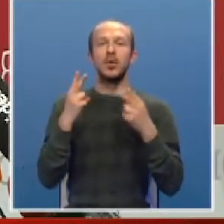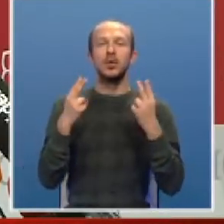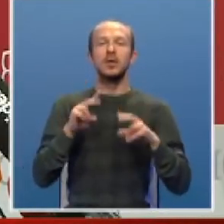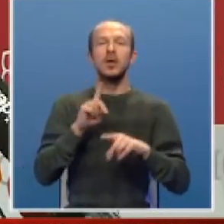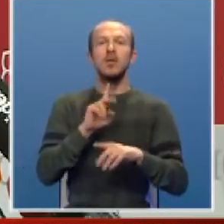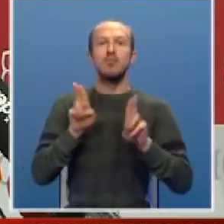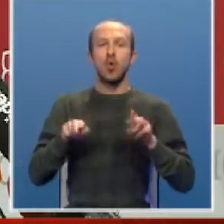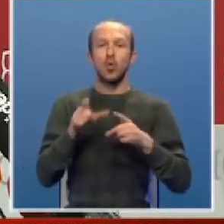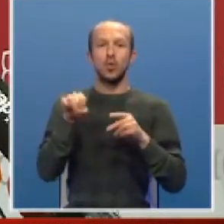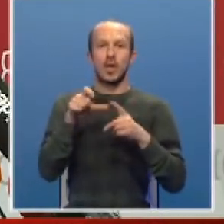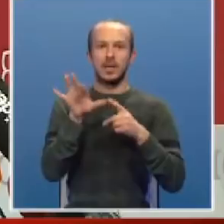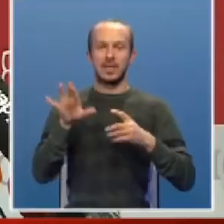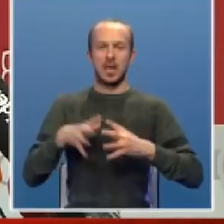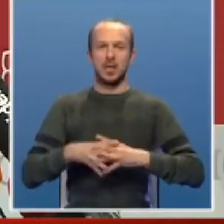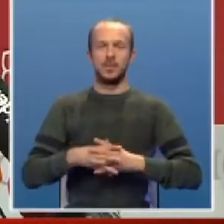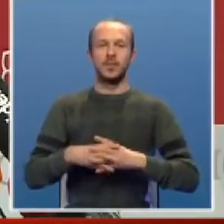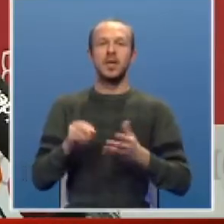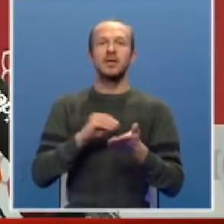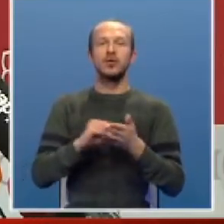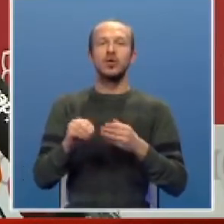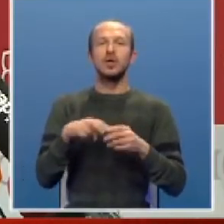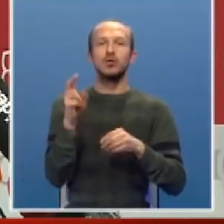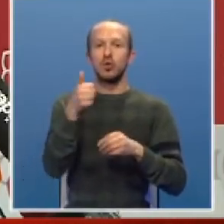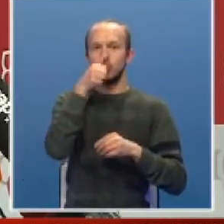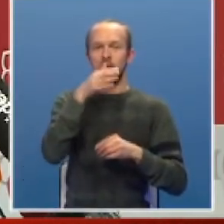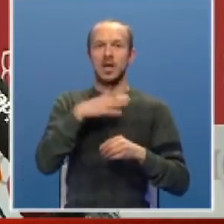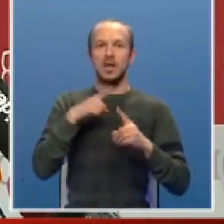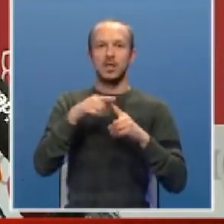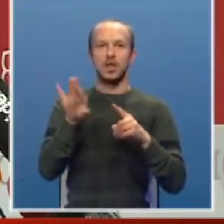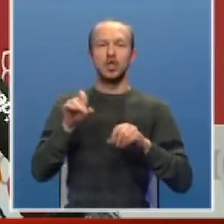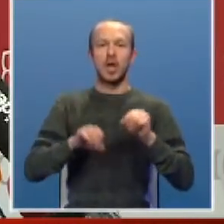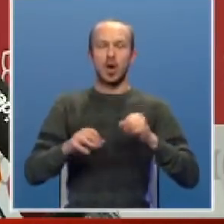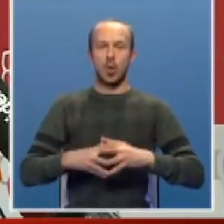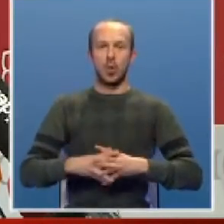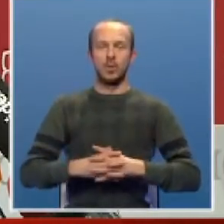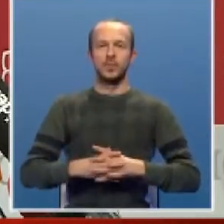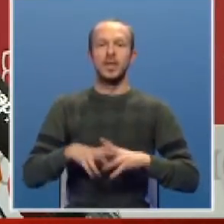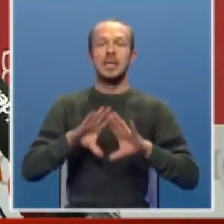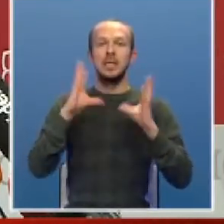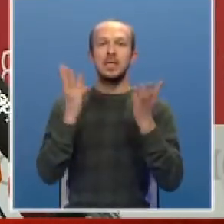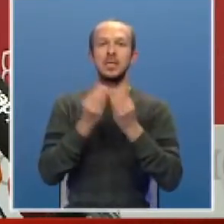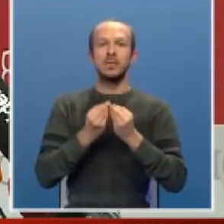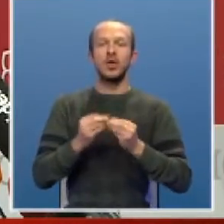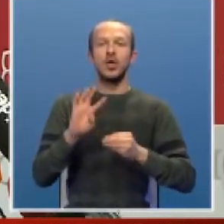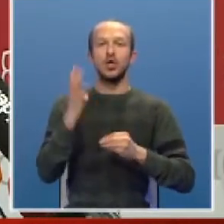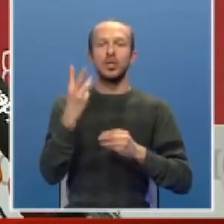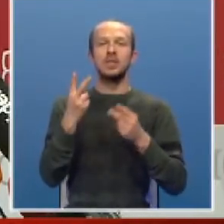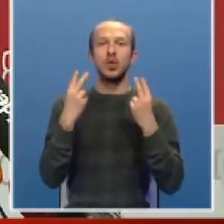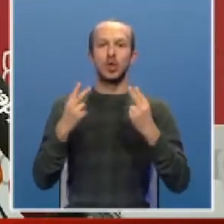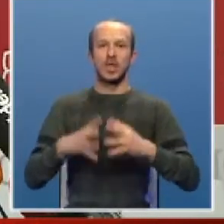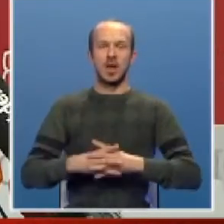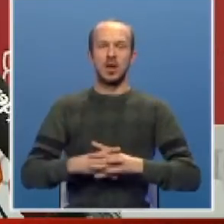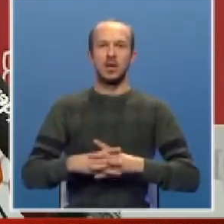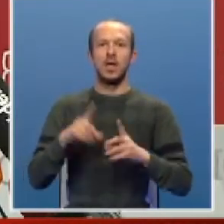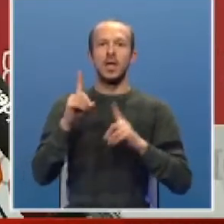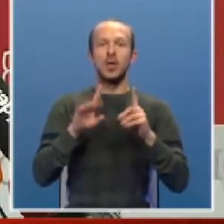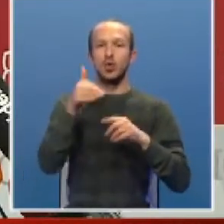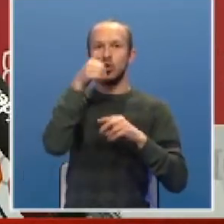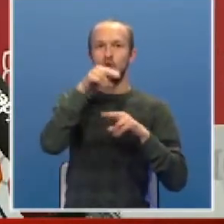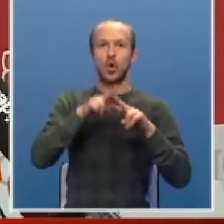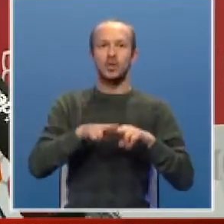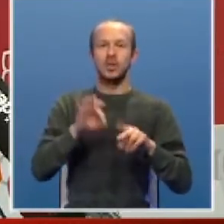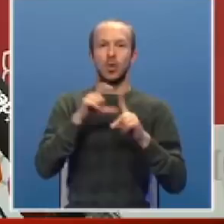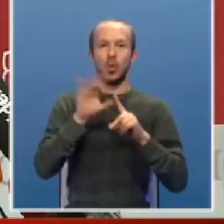mogu da se definišu isključivo što se nas tiče, tako da svih 14 prioriteta ili ono što je ostalo